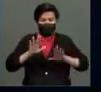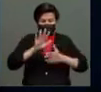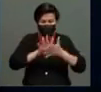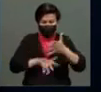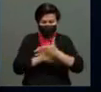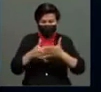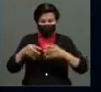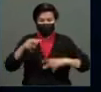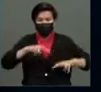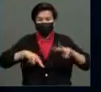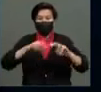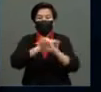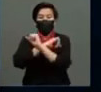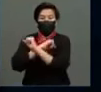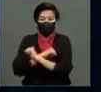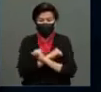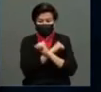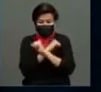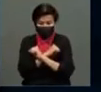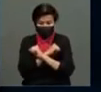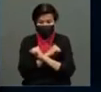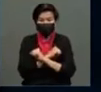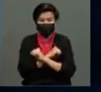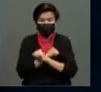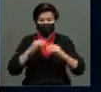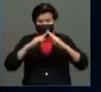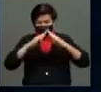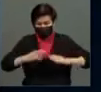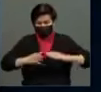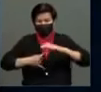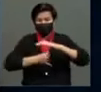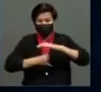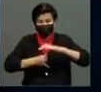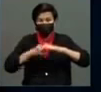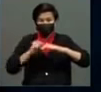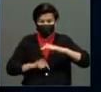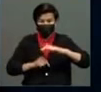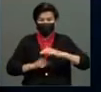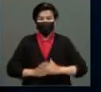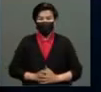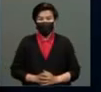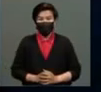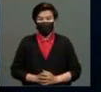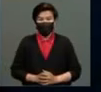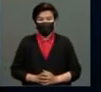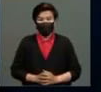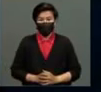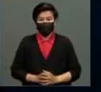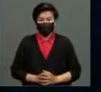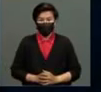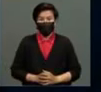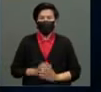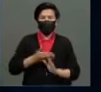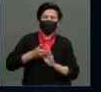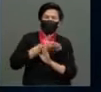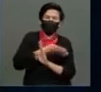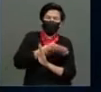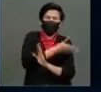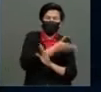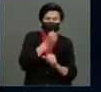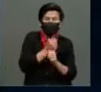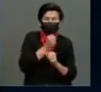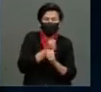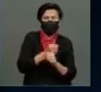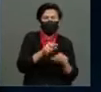ในเรื่องของคนที่อยู่ในสถานที่กักกันในไทยเราทำกันมาตลอดนะครับแล้วนี่คือระบ